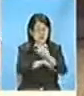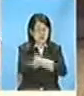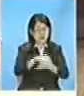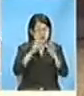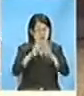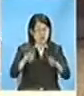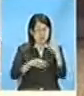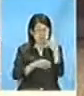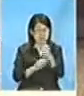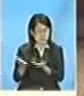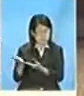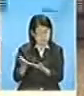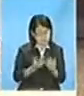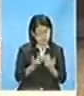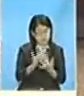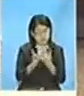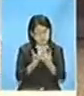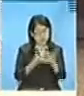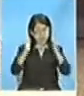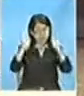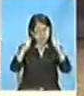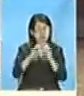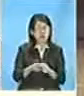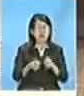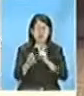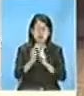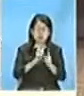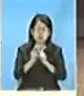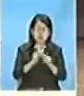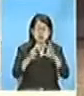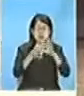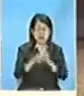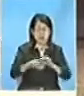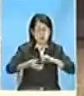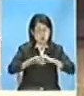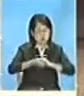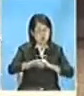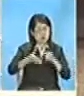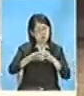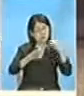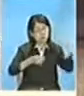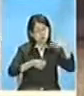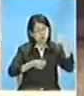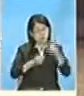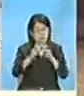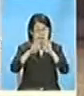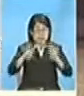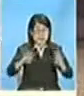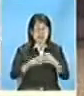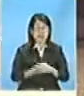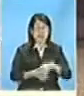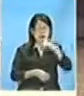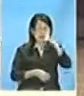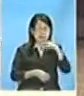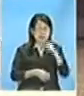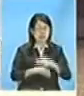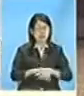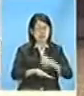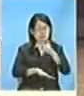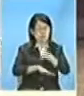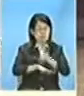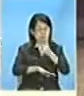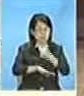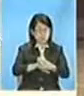ข้อหารือความร่วมมือกันระหว่างสตรีอาเซียนและประเทศไทยก็ได้รับเกียรติจากท่านรัฐมนตรีนลินี